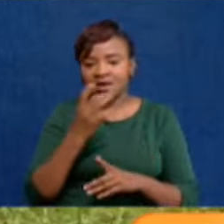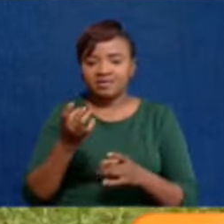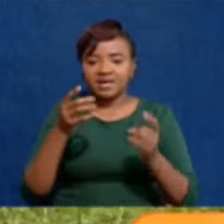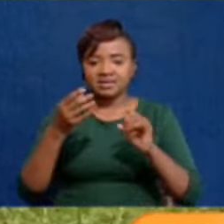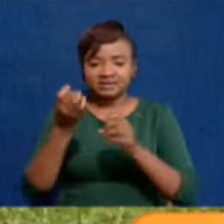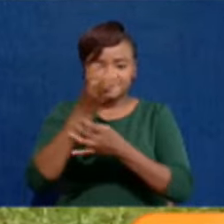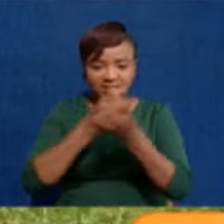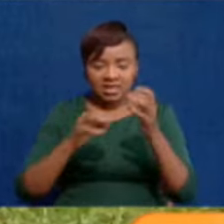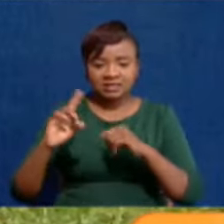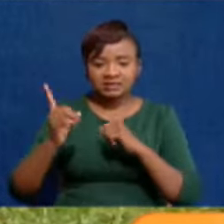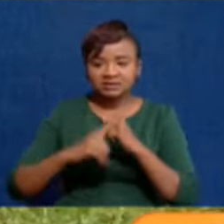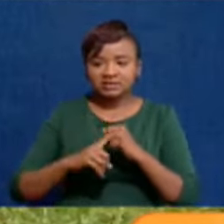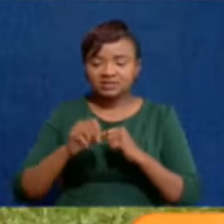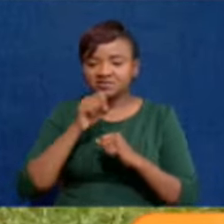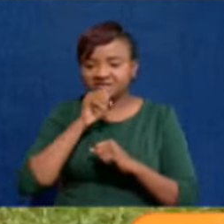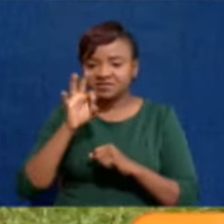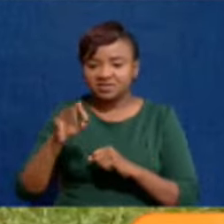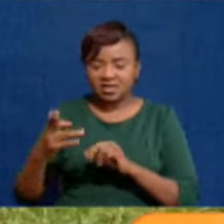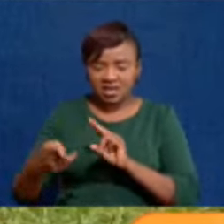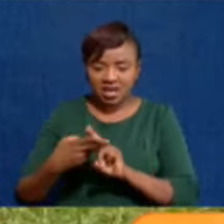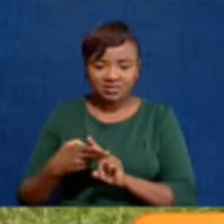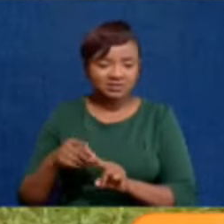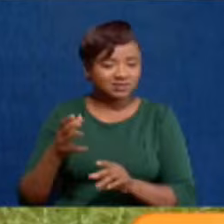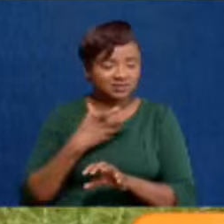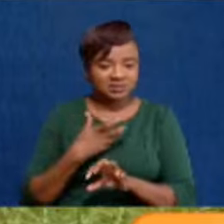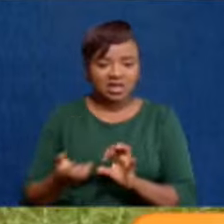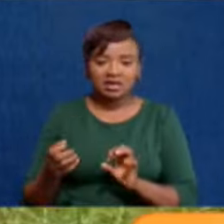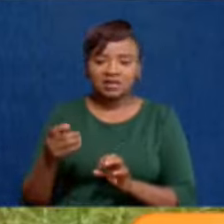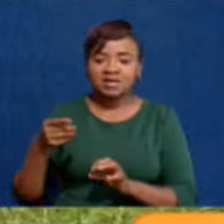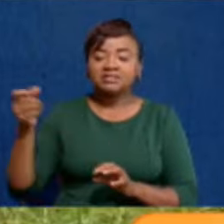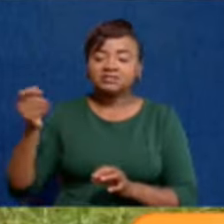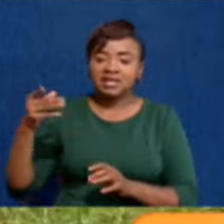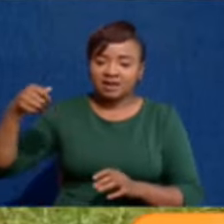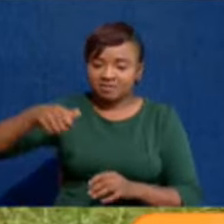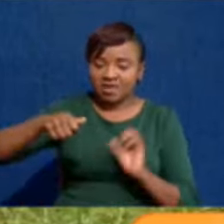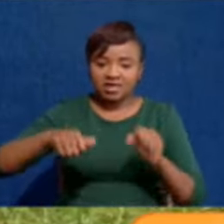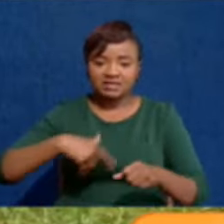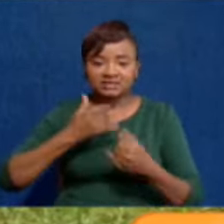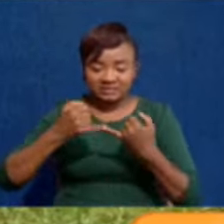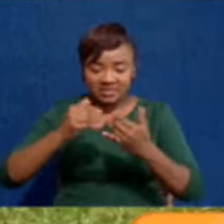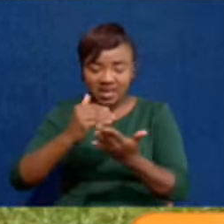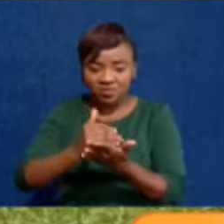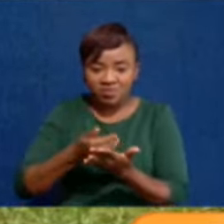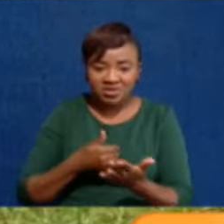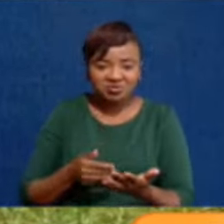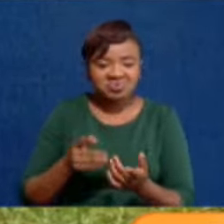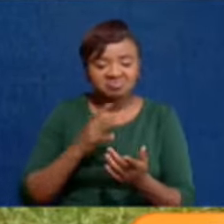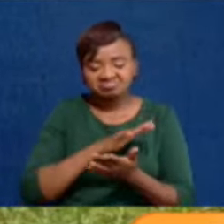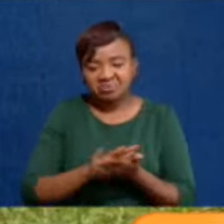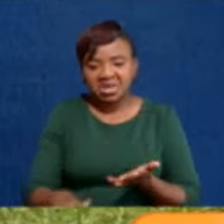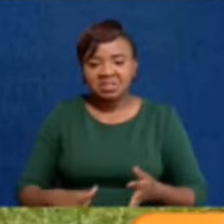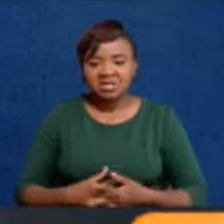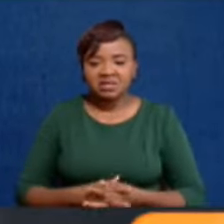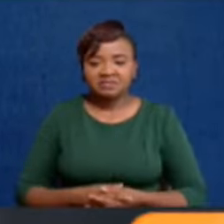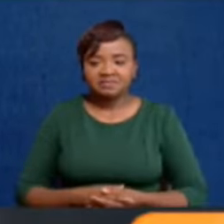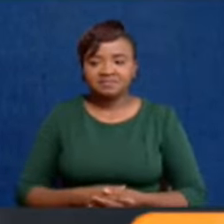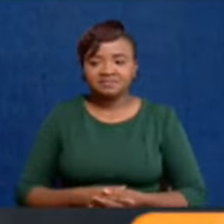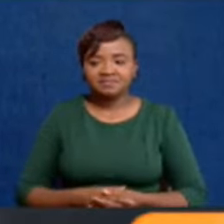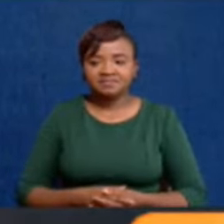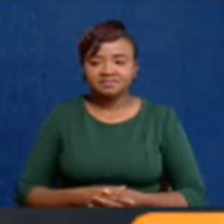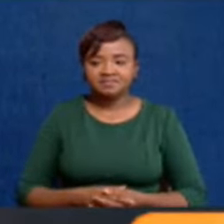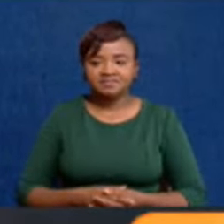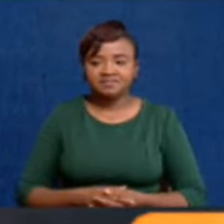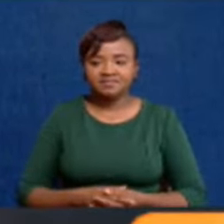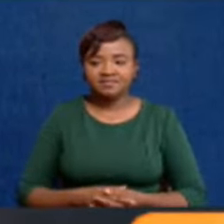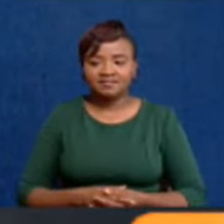*653# ambayo unapata kwamba wakati mshahara imelipwa unajaribu ku withdraw pesa, hakuna pesa inatoka. So the